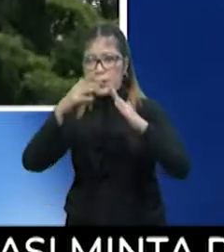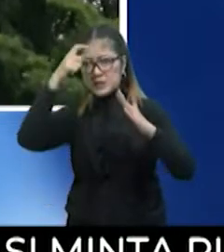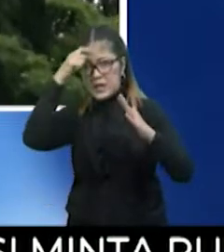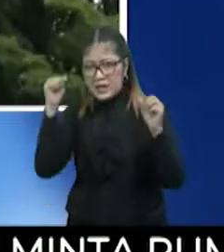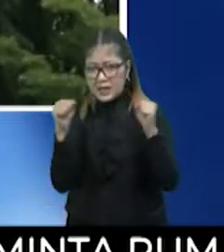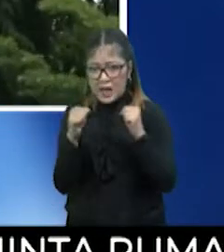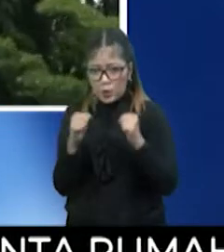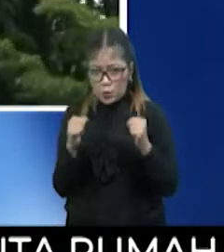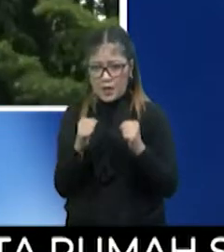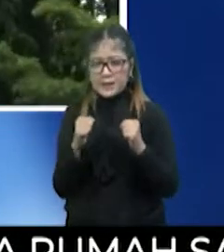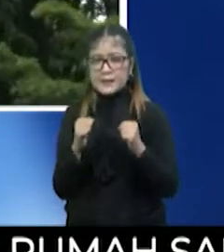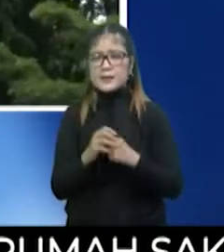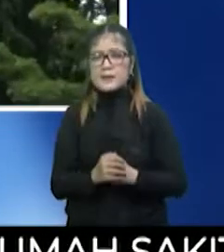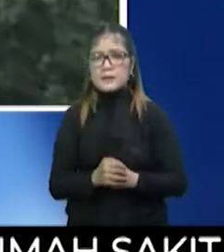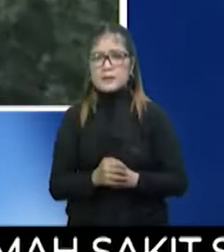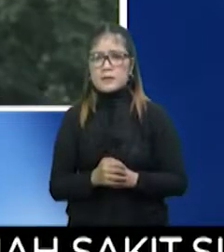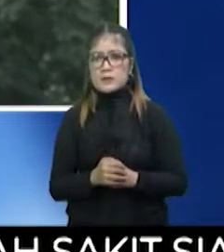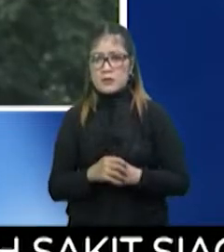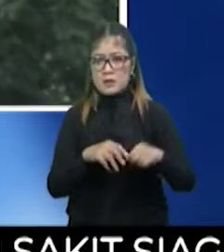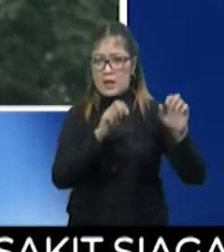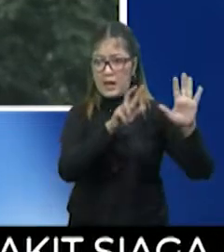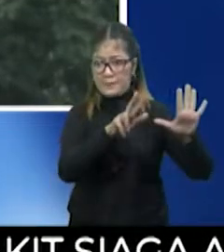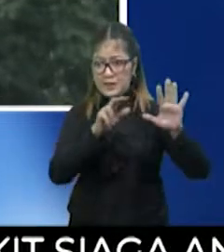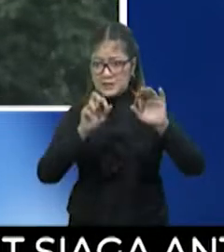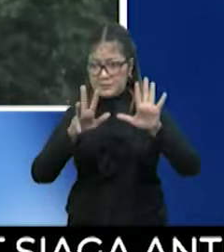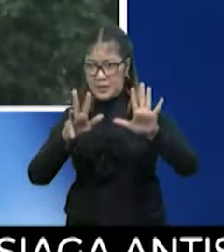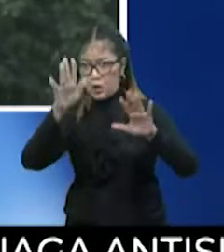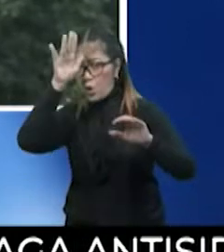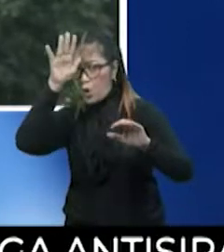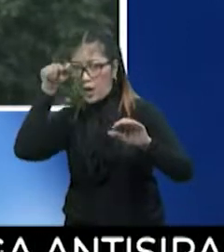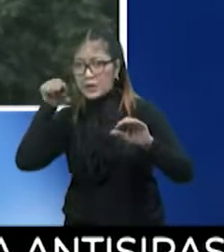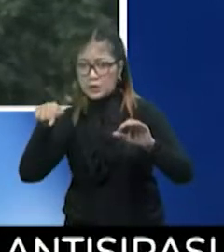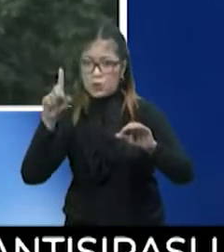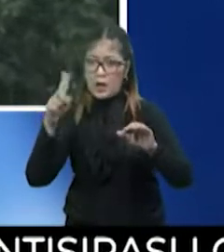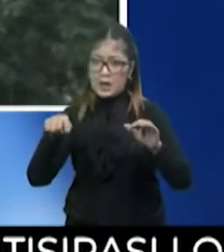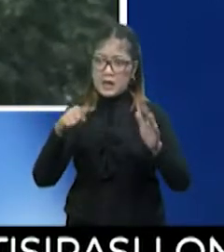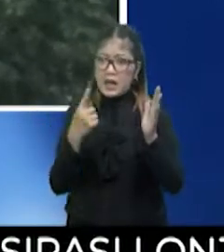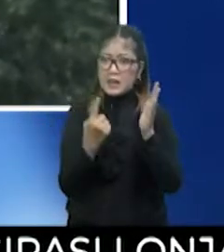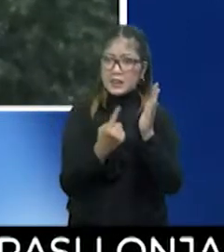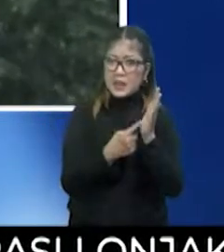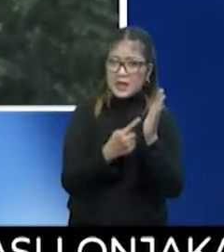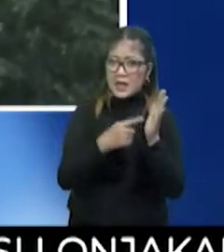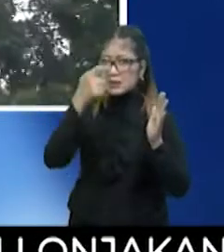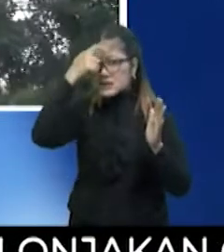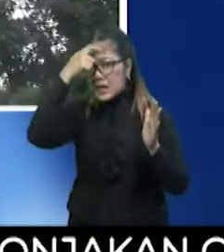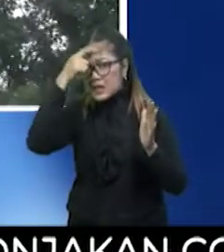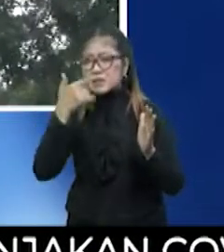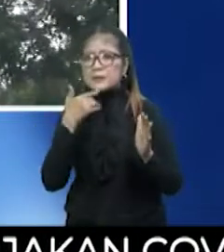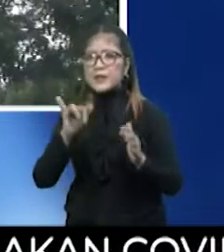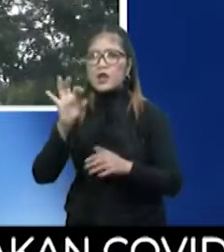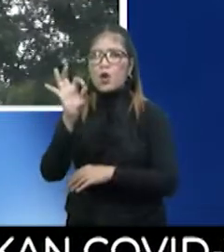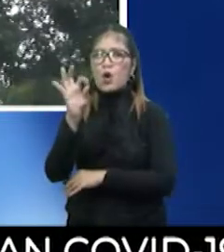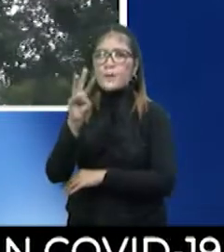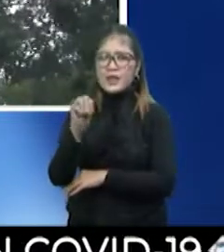total pasien tersebut, 89 diantaranya ini merupakan pasien dengan gejala ataupun dengan varian Omicron yang mayoritasnya ini masih